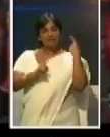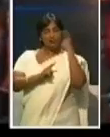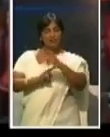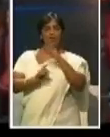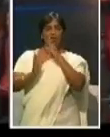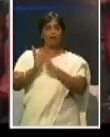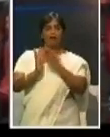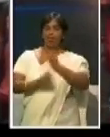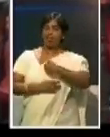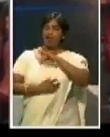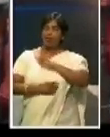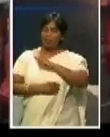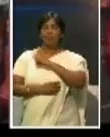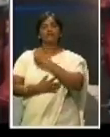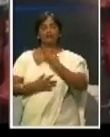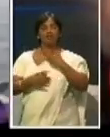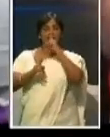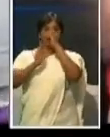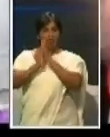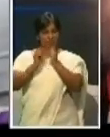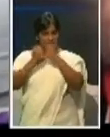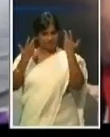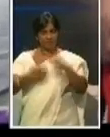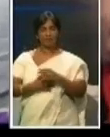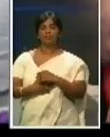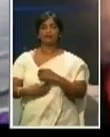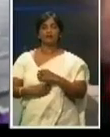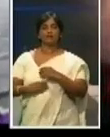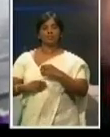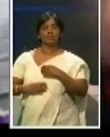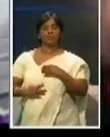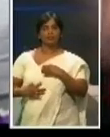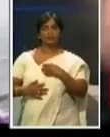පූජ්‍ය මුරුත්තෙට්ටුවේ ආනන්ද හිමියන් විසින් ආගමික වතාවත්